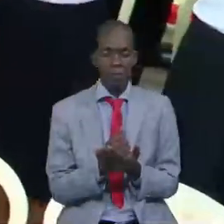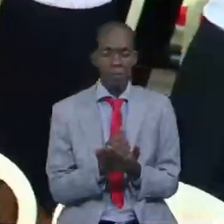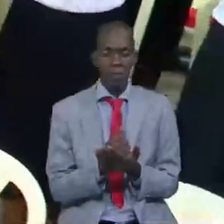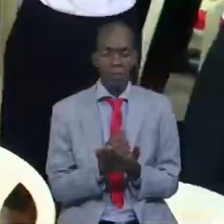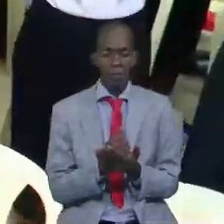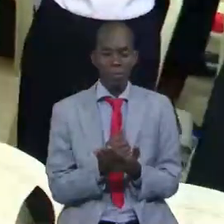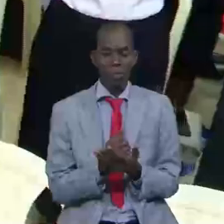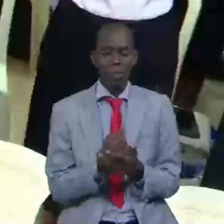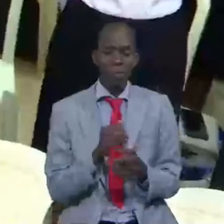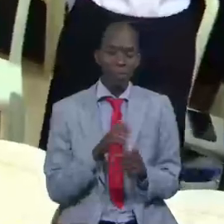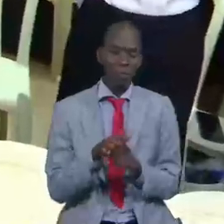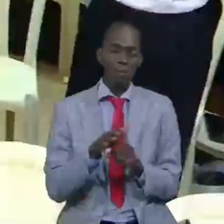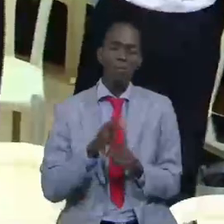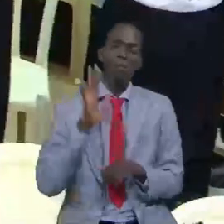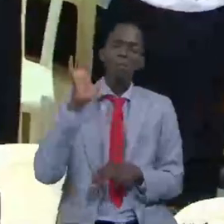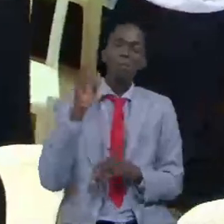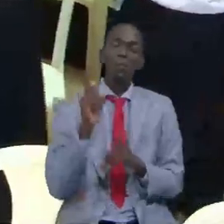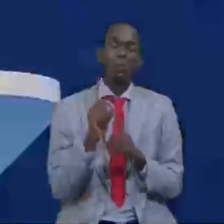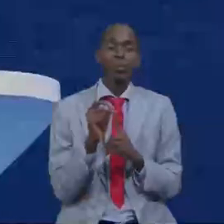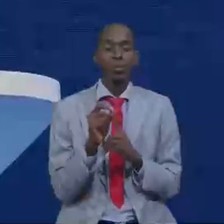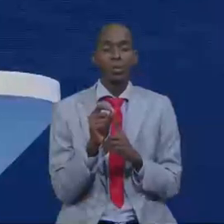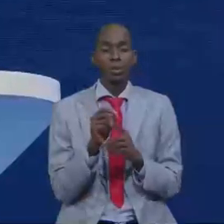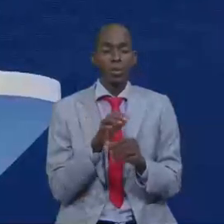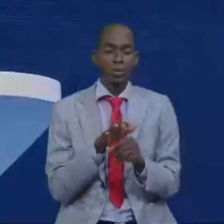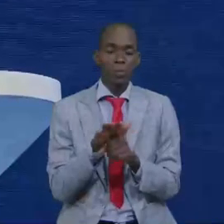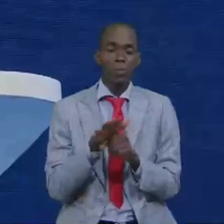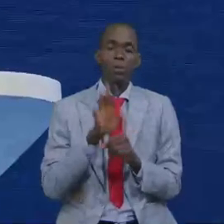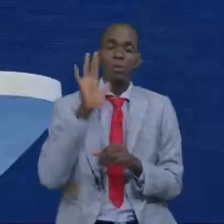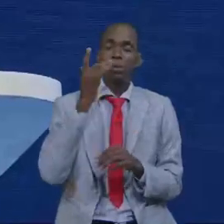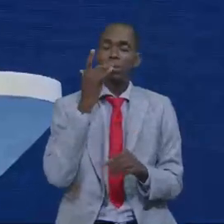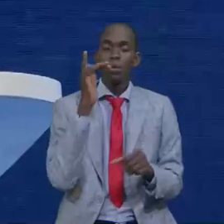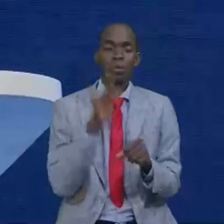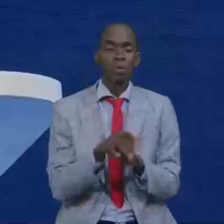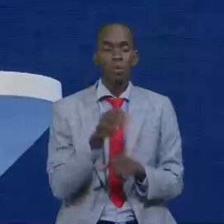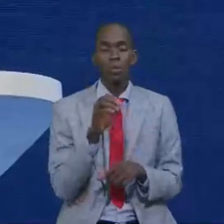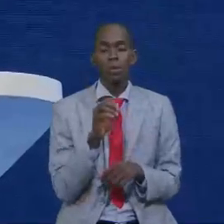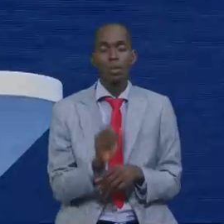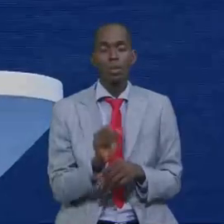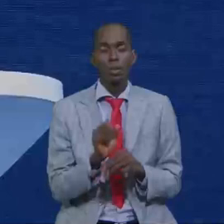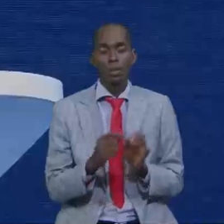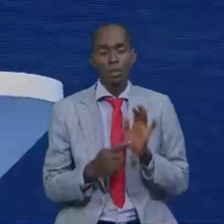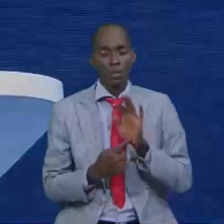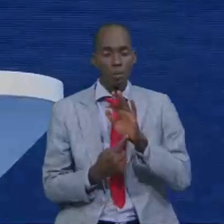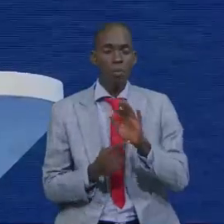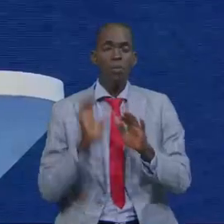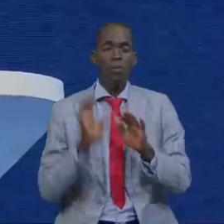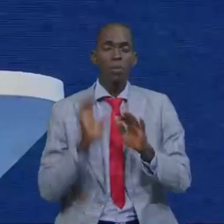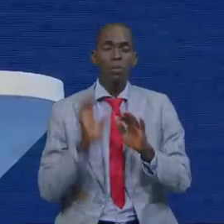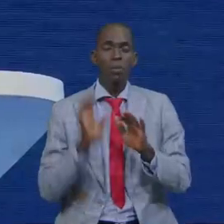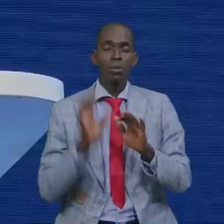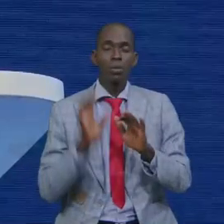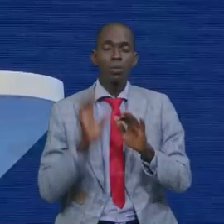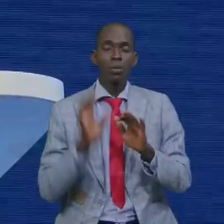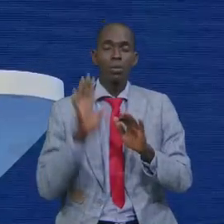Accomplis ta parole, accomplis tes promesses, manifeste ta puissance dans chaque vie